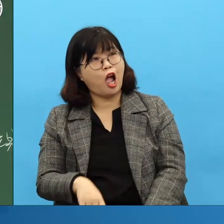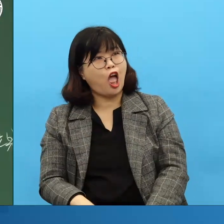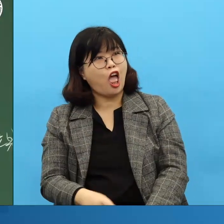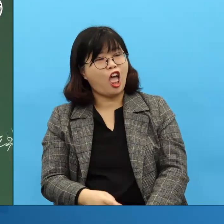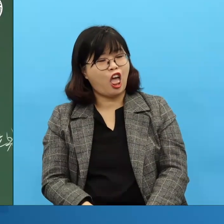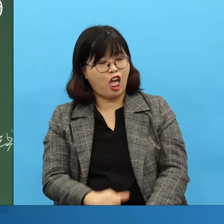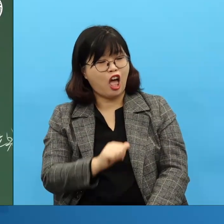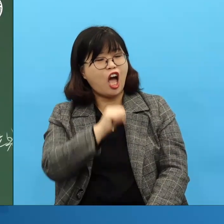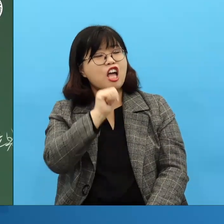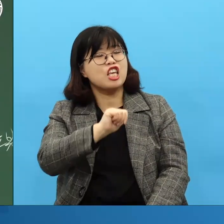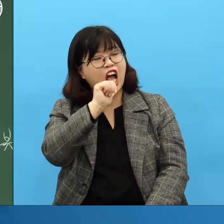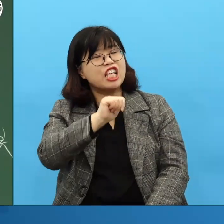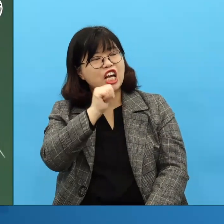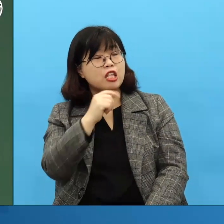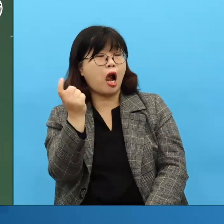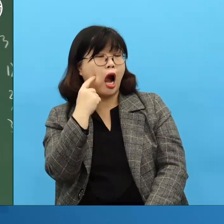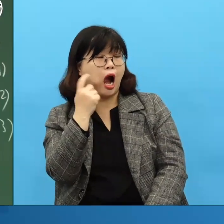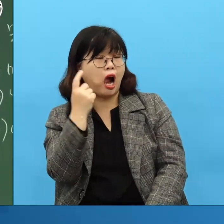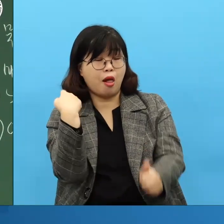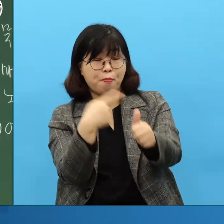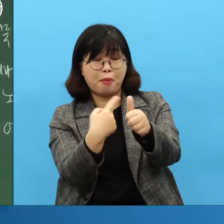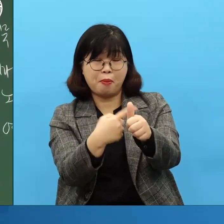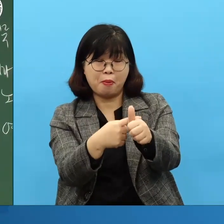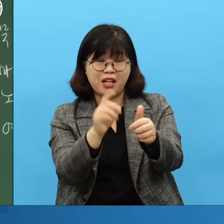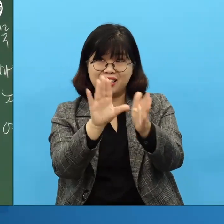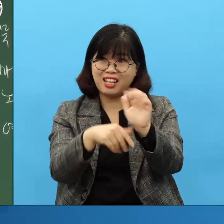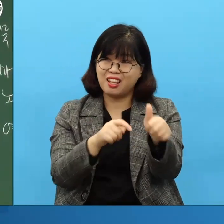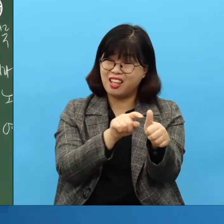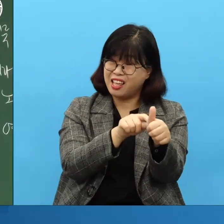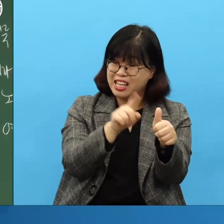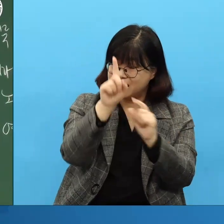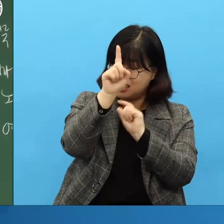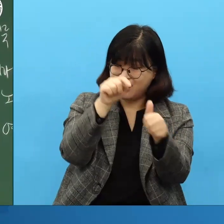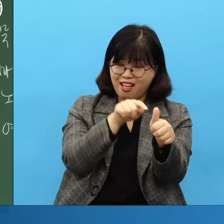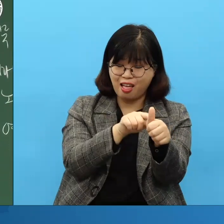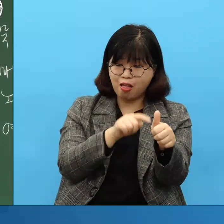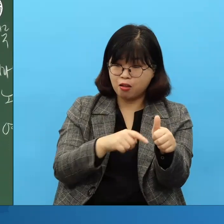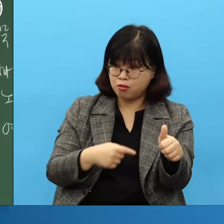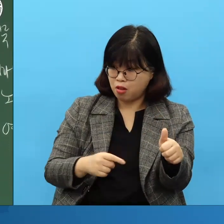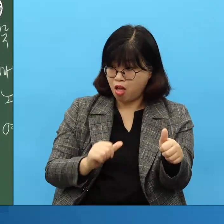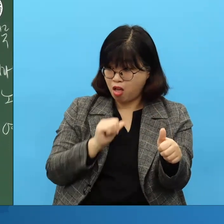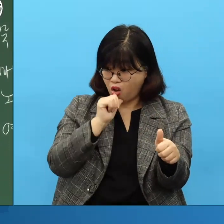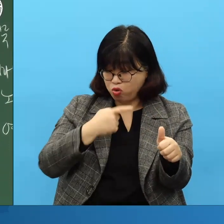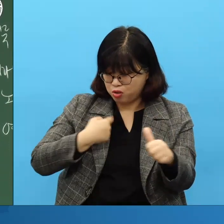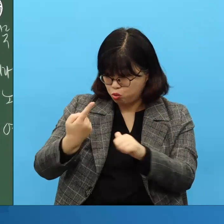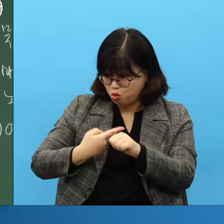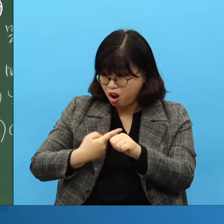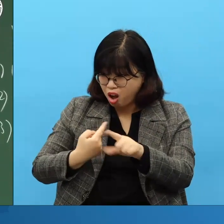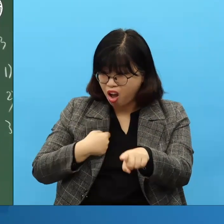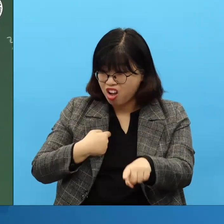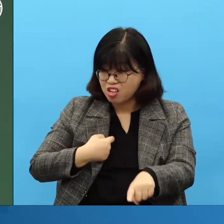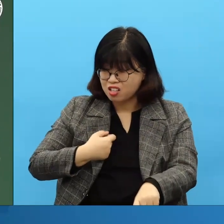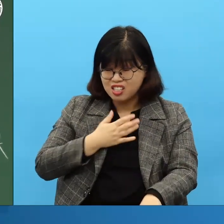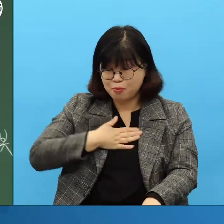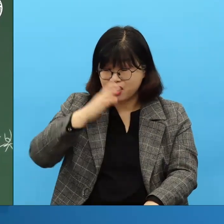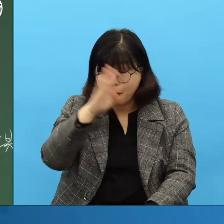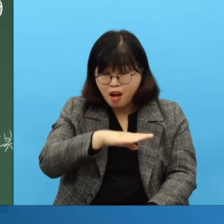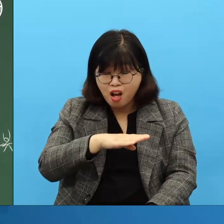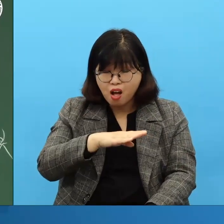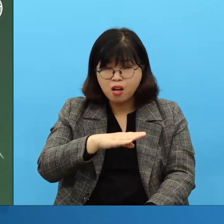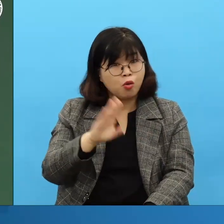Seoul train station and you look at a true penniless beggar and you call him a beggar, he'll be very 왜냐면 자기 scarred by those 거지니까. words. Why? Because he is a beggar. 그래서